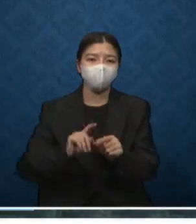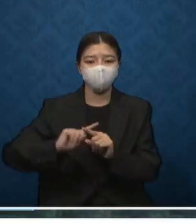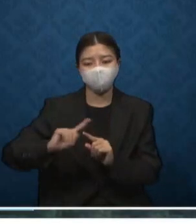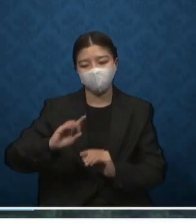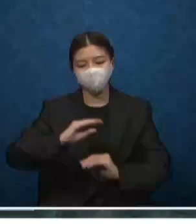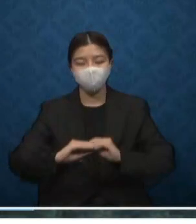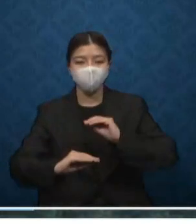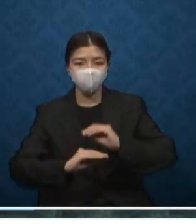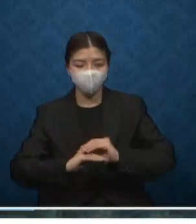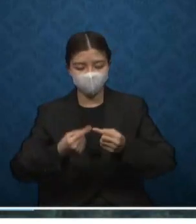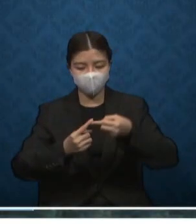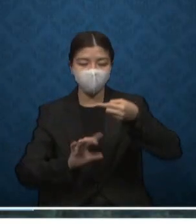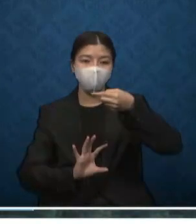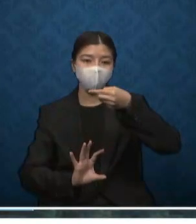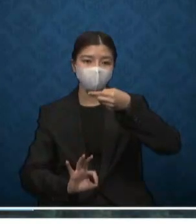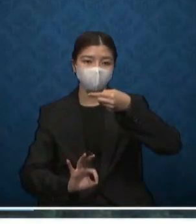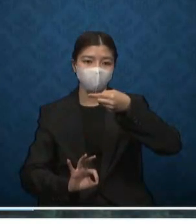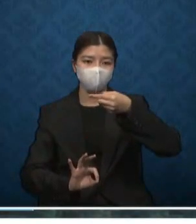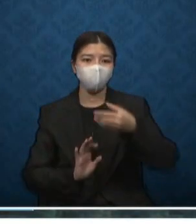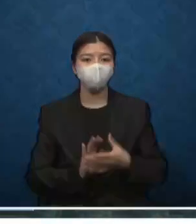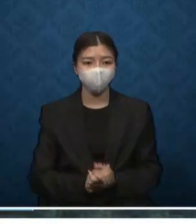การต่างๆทั้ง9โครงการนะครับ